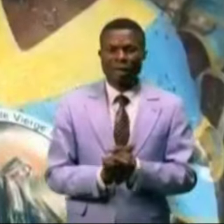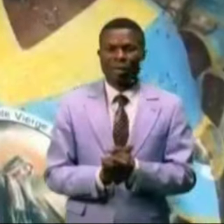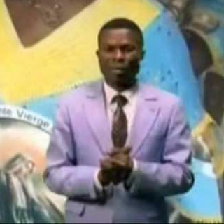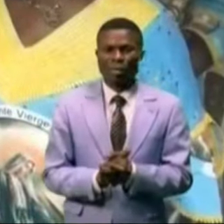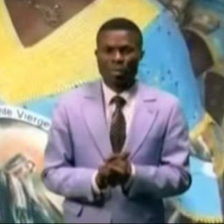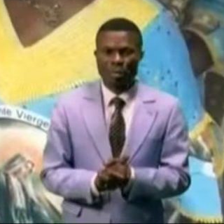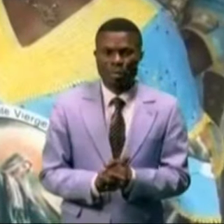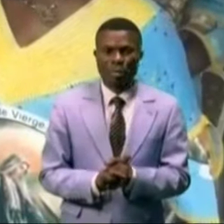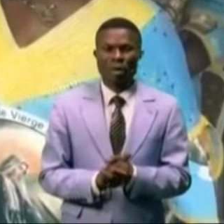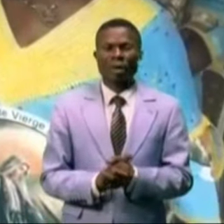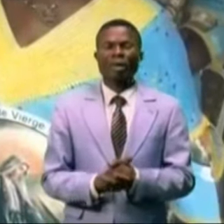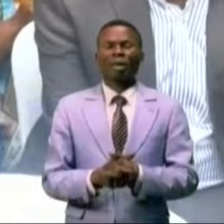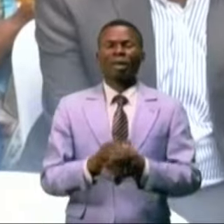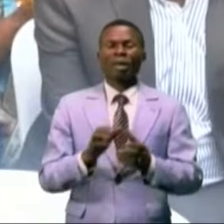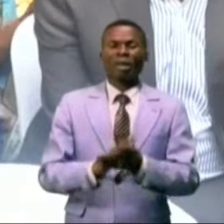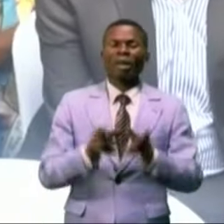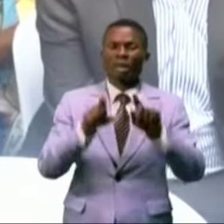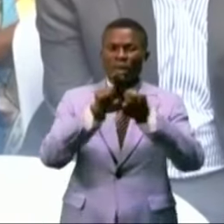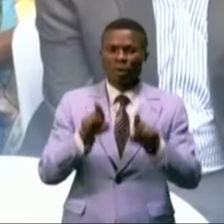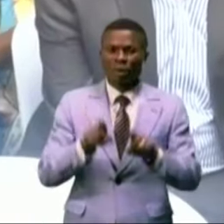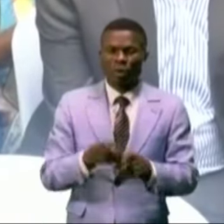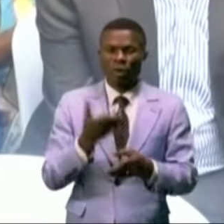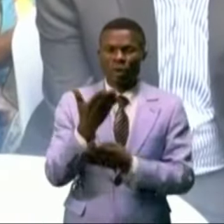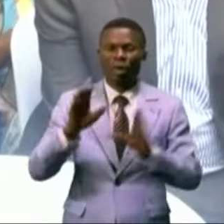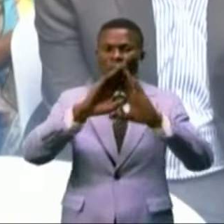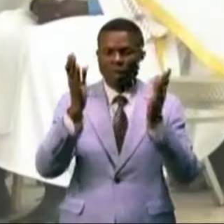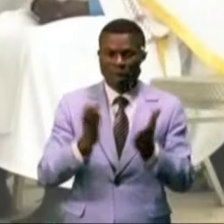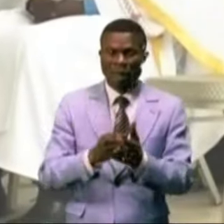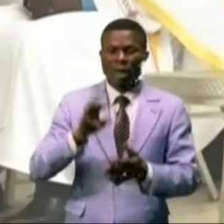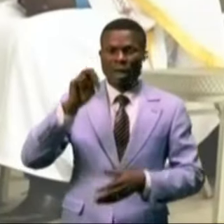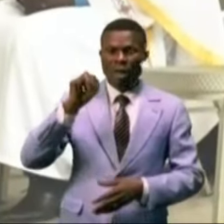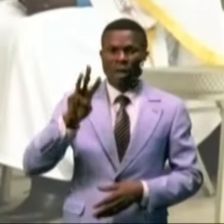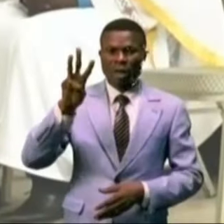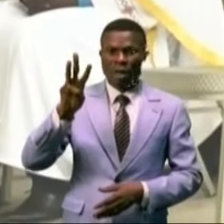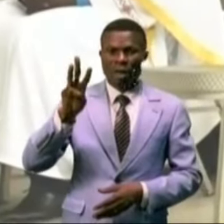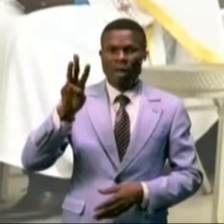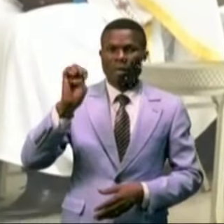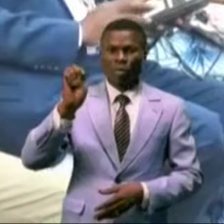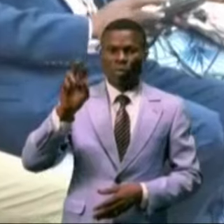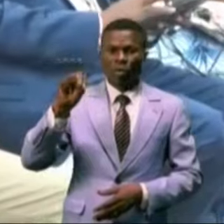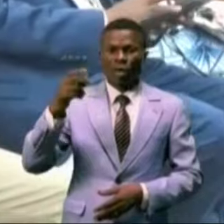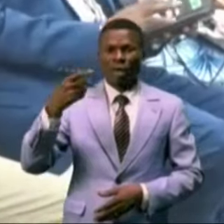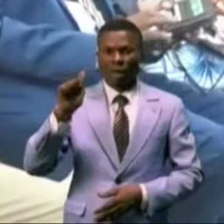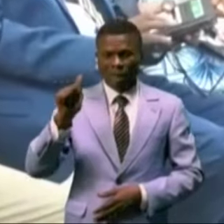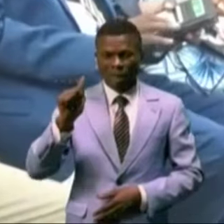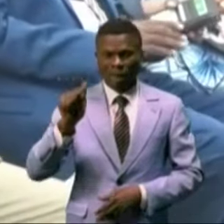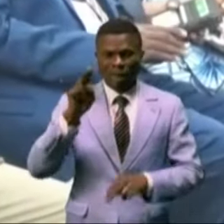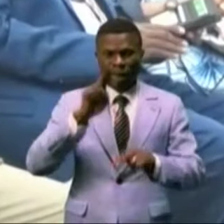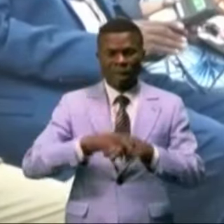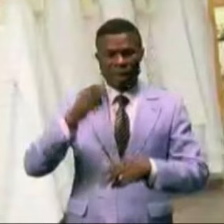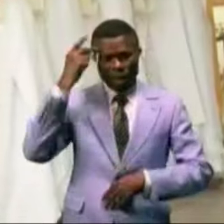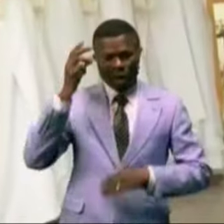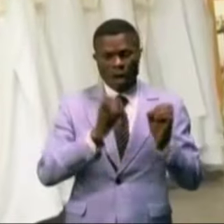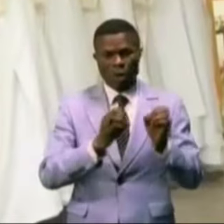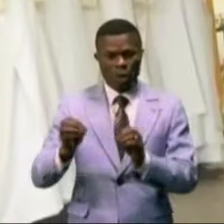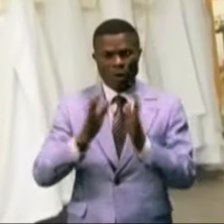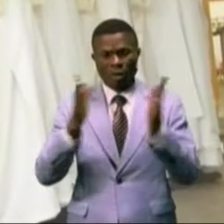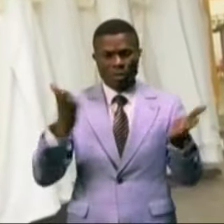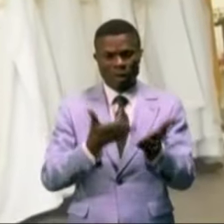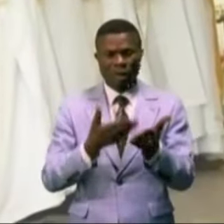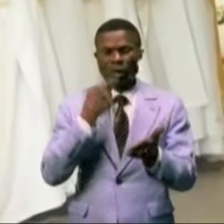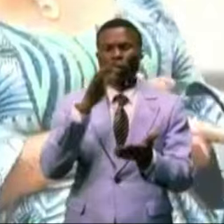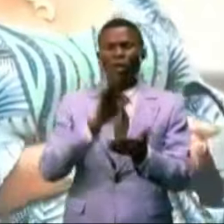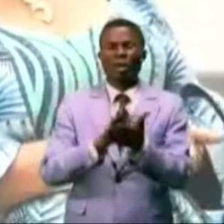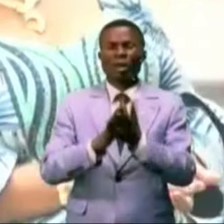nouvelles responsabilités, mais aussi la communauté des Mouika vivant à Kinshasa d'avoir organisé cette messe d'action